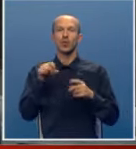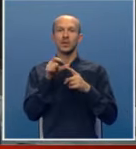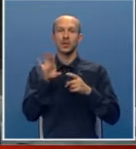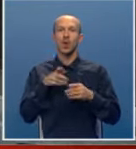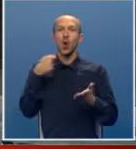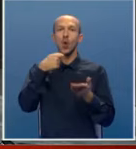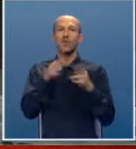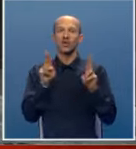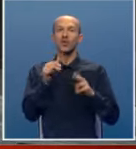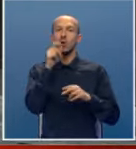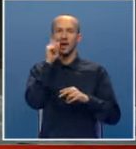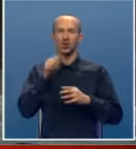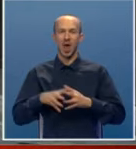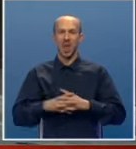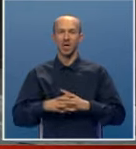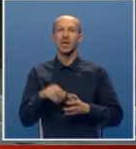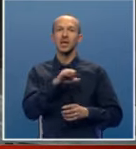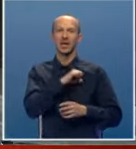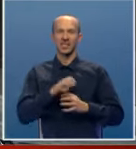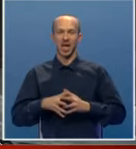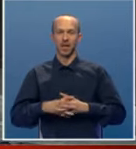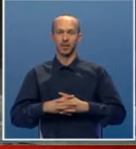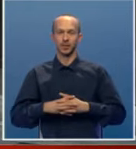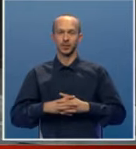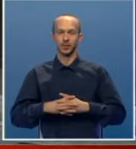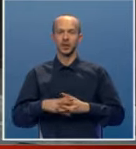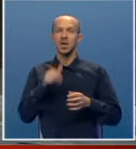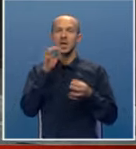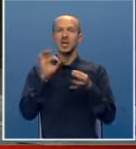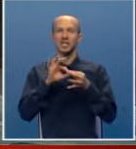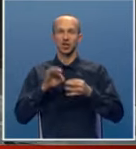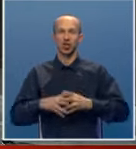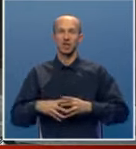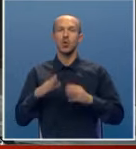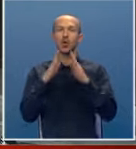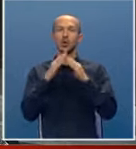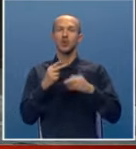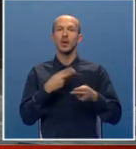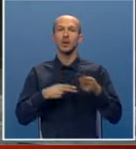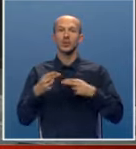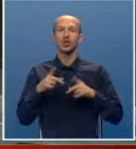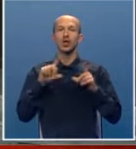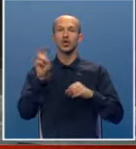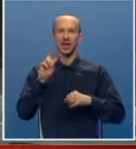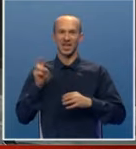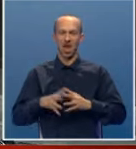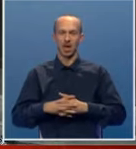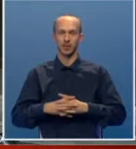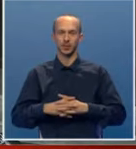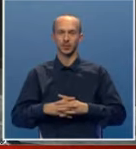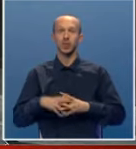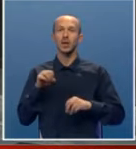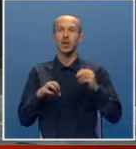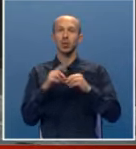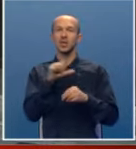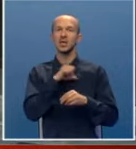da uvažavamo i nacionalne interese i da zaštitimo domaće proizvođače električne energije